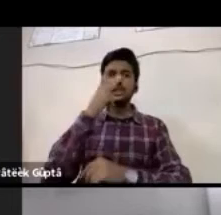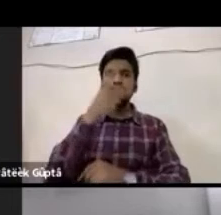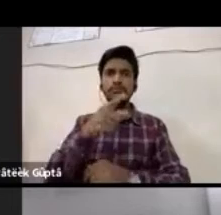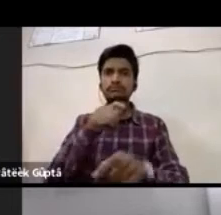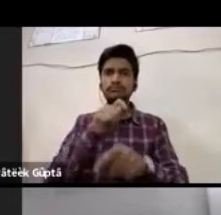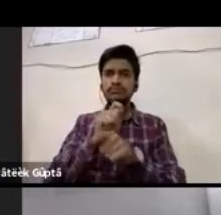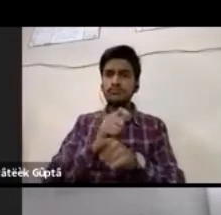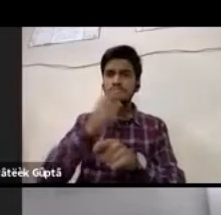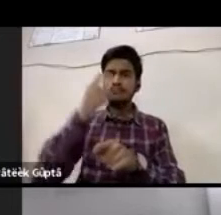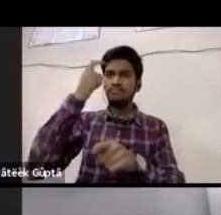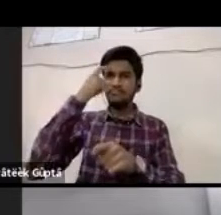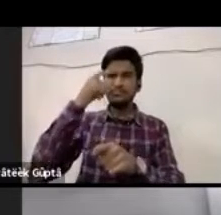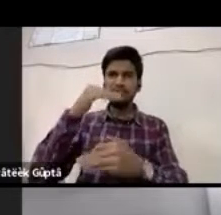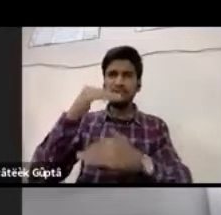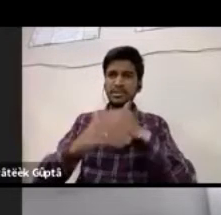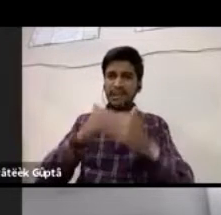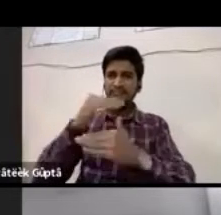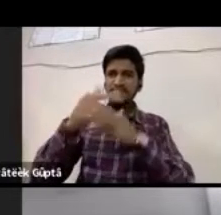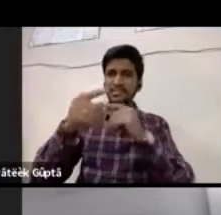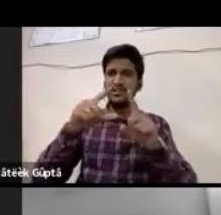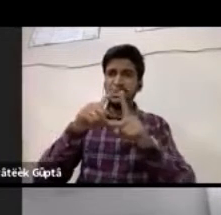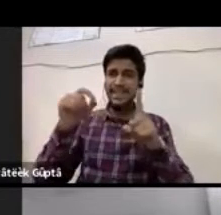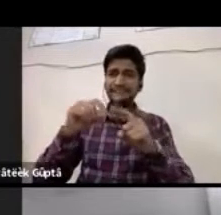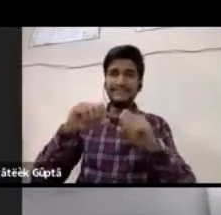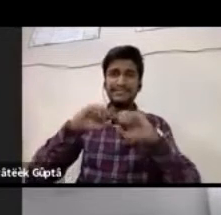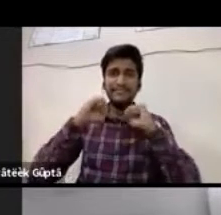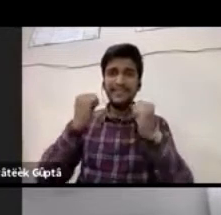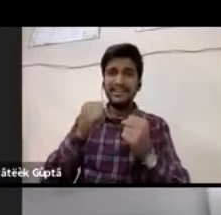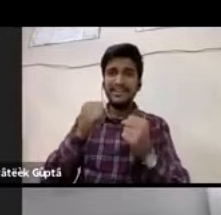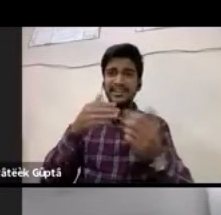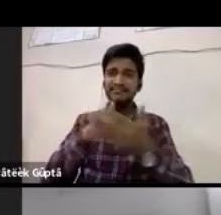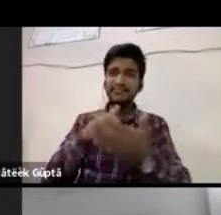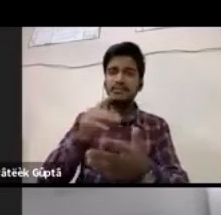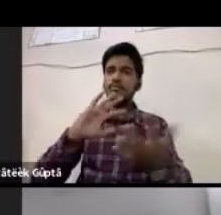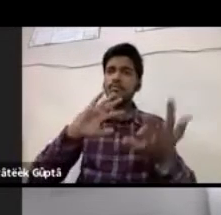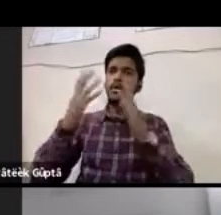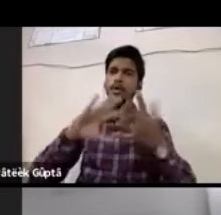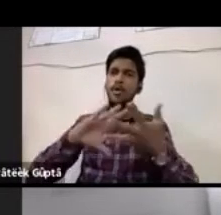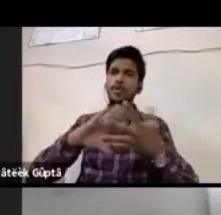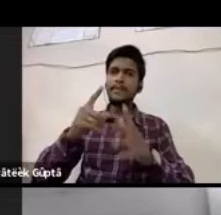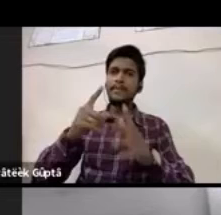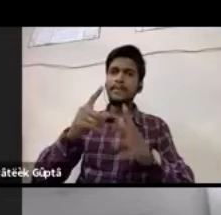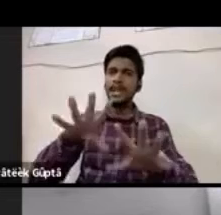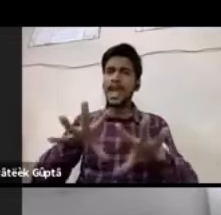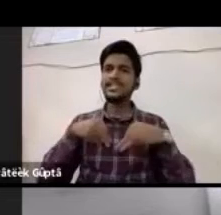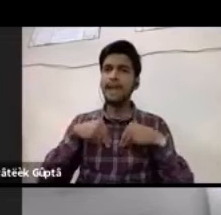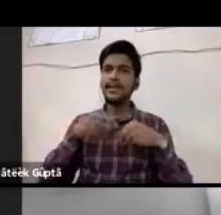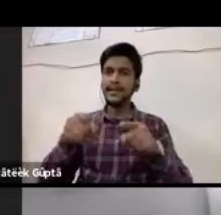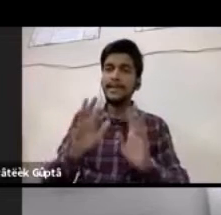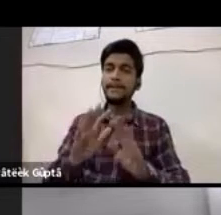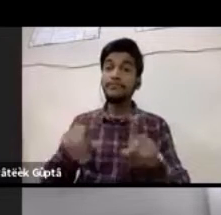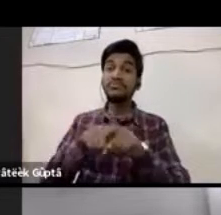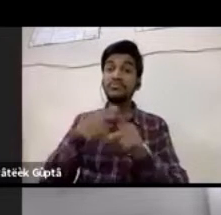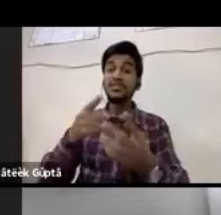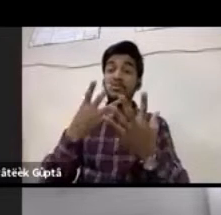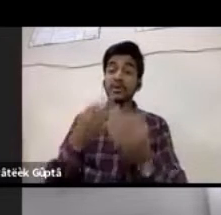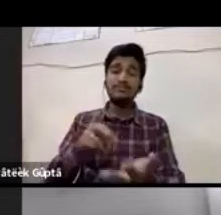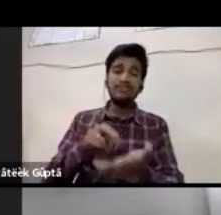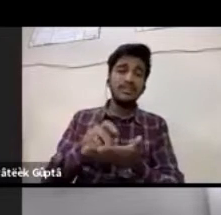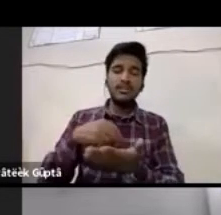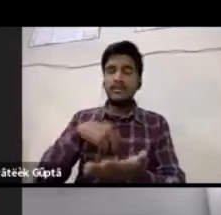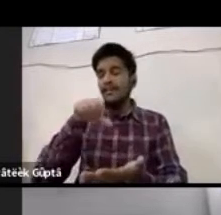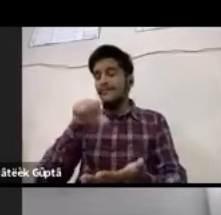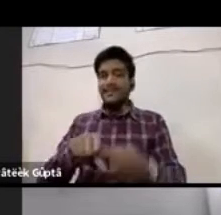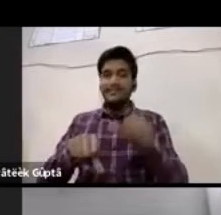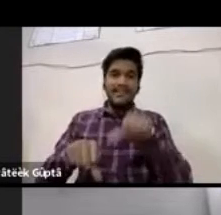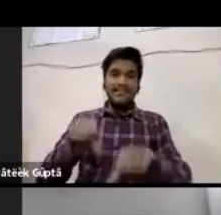an opportunity to claim your right from the world. Rukenge nahi, thakenge nahi, chalte rahenge, karte rahenge. Koi baat nahi, do